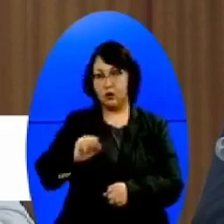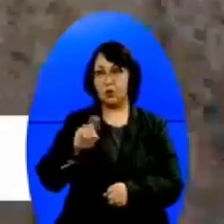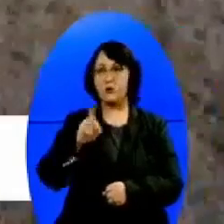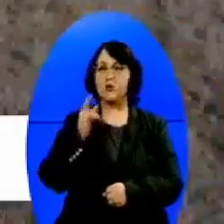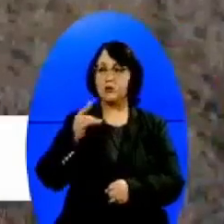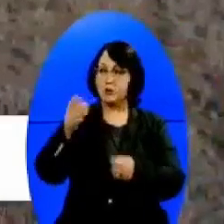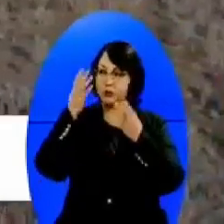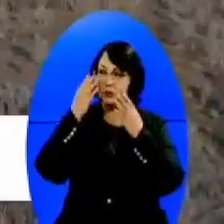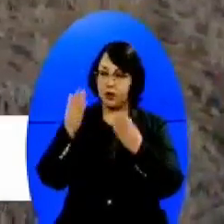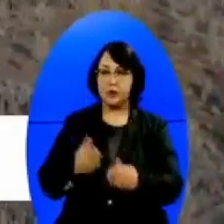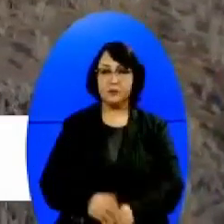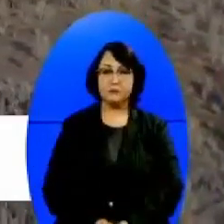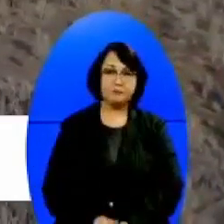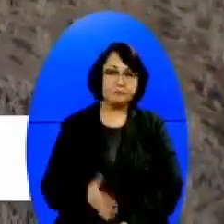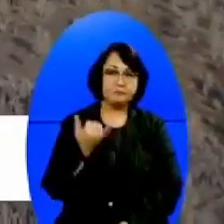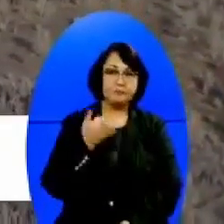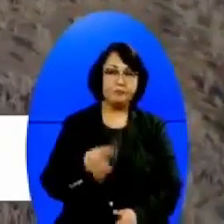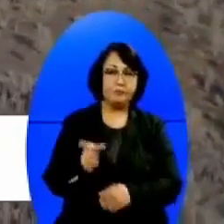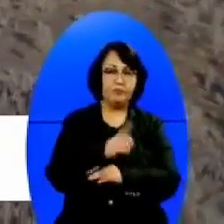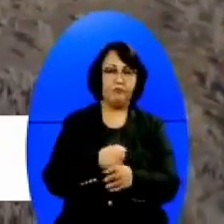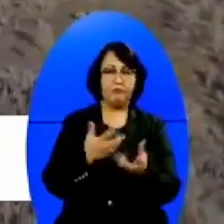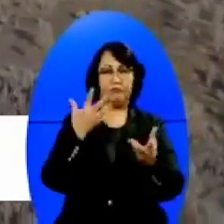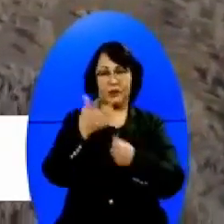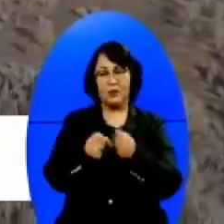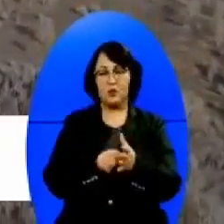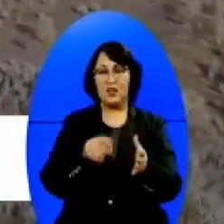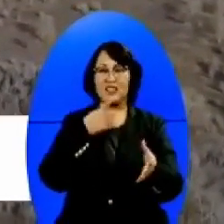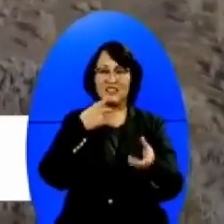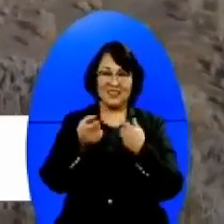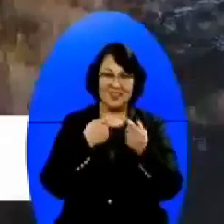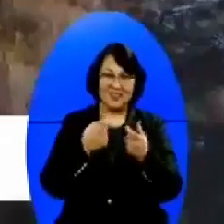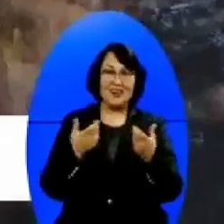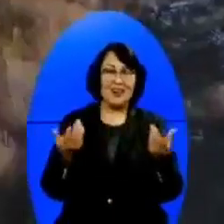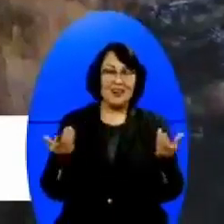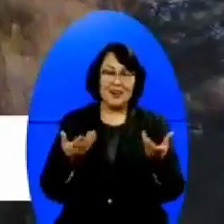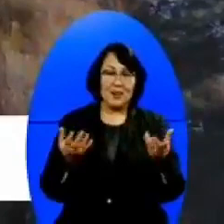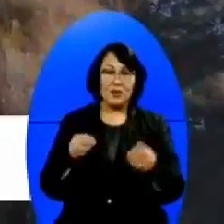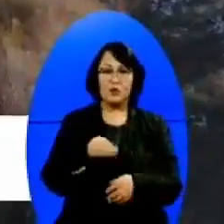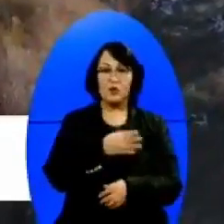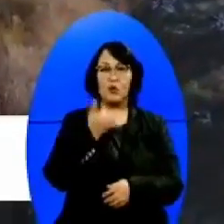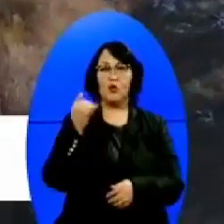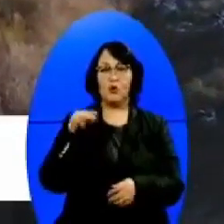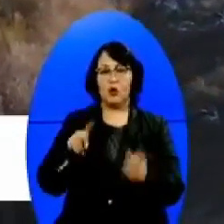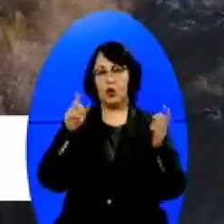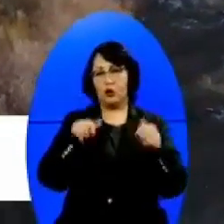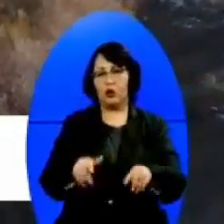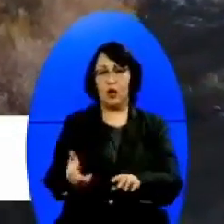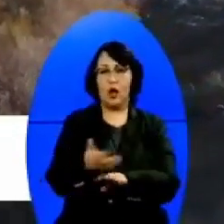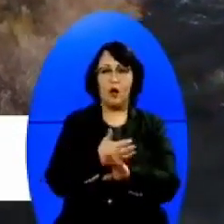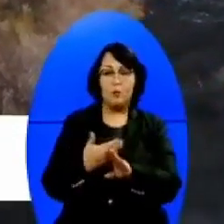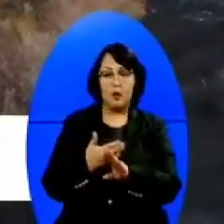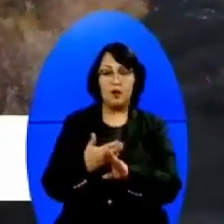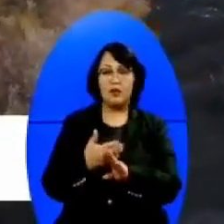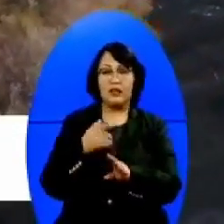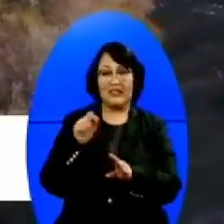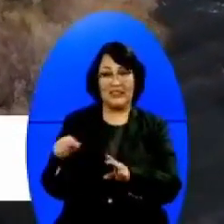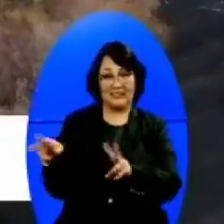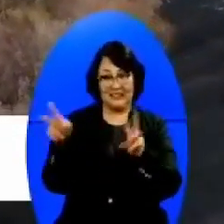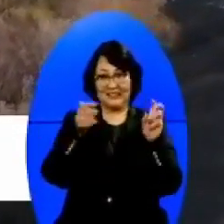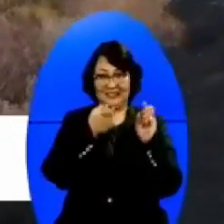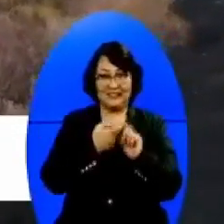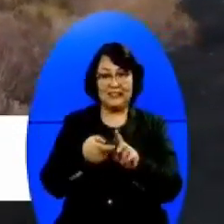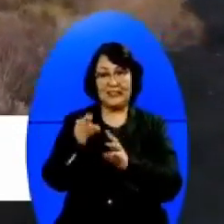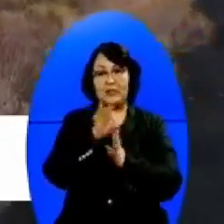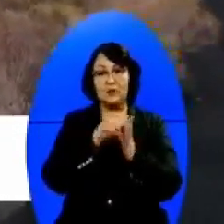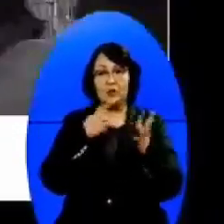байгаа. Улаанбаатарчуудын олон жил хүндсэн асуудал бол туулгалыг хамгаалах. Энэ чиглэлд улсын хурлын өргөдлийн байнгын хороо хилэлцүүлэг хийж нөхцөл байдлыг